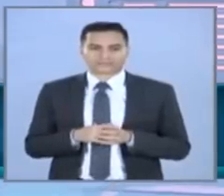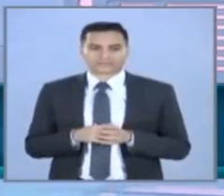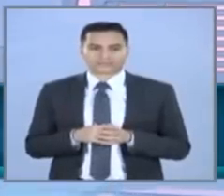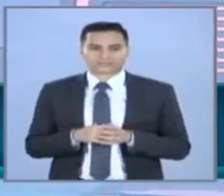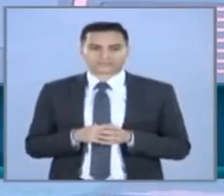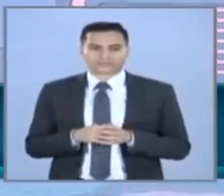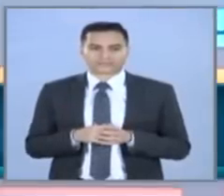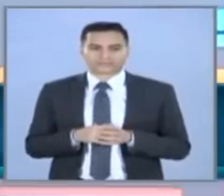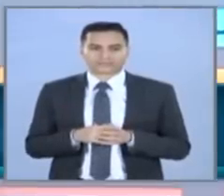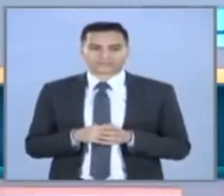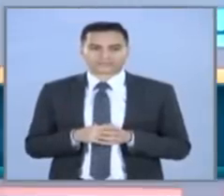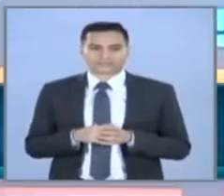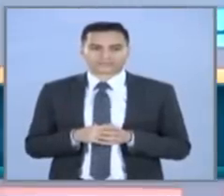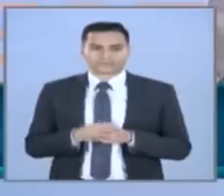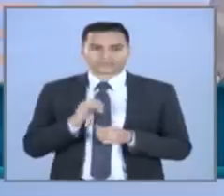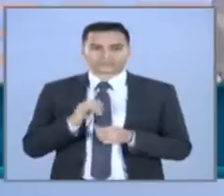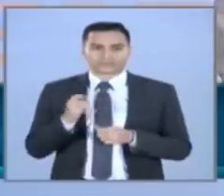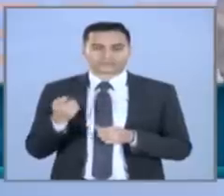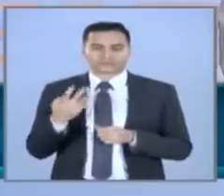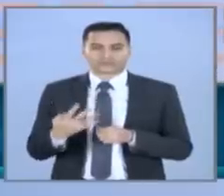يساوي كام؟